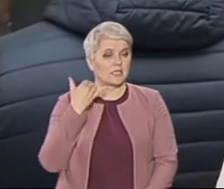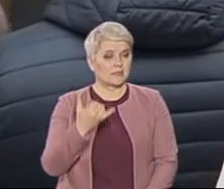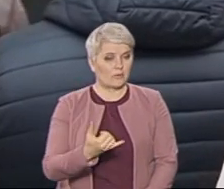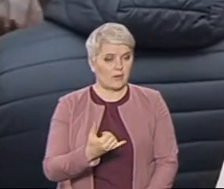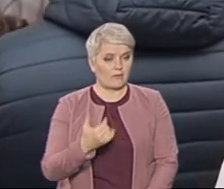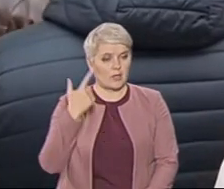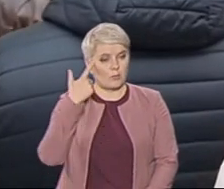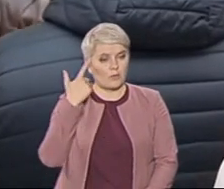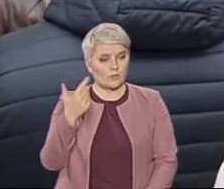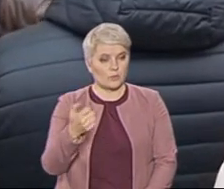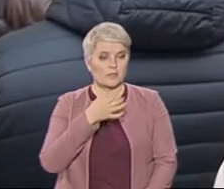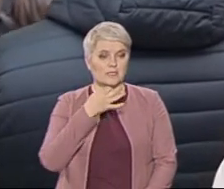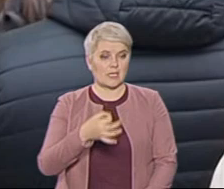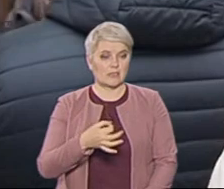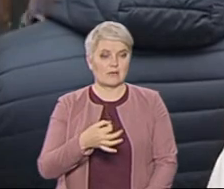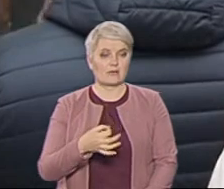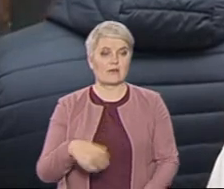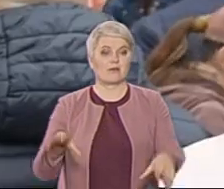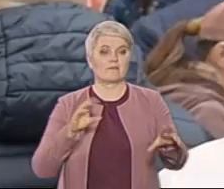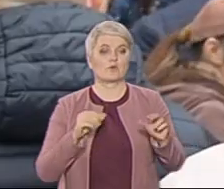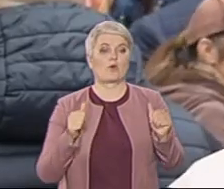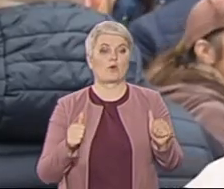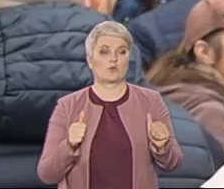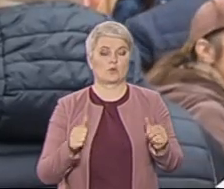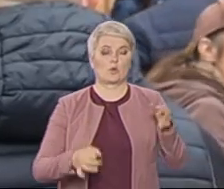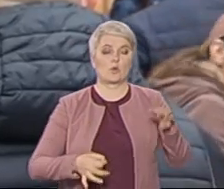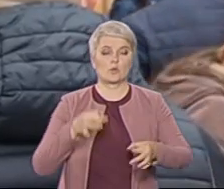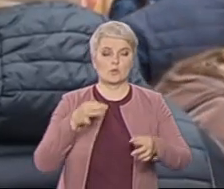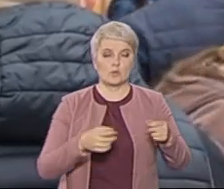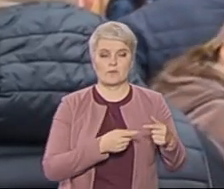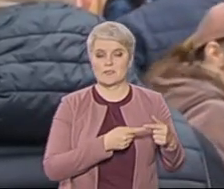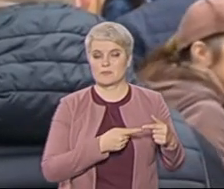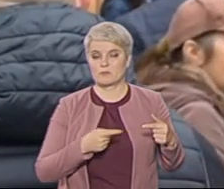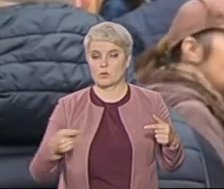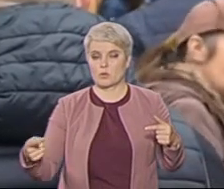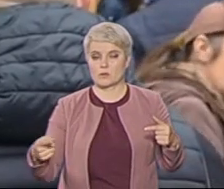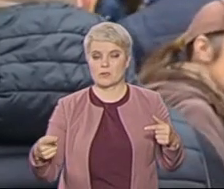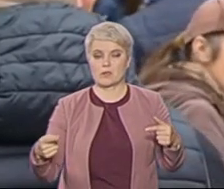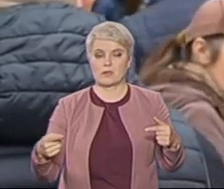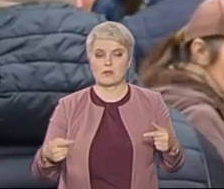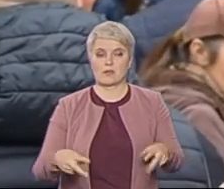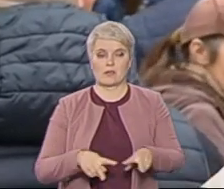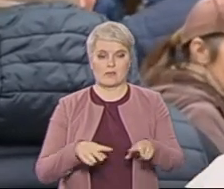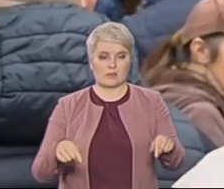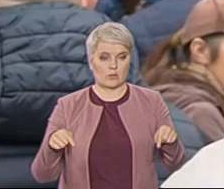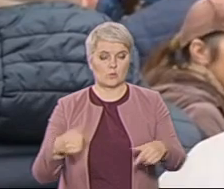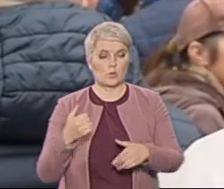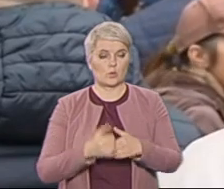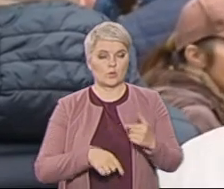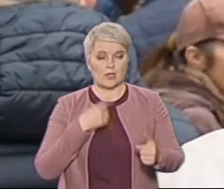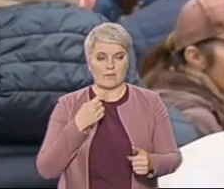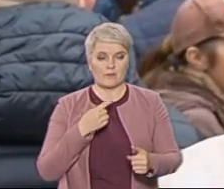зателефонував і повідомив, сказав, що з ним все хорошо. Судові засідання проходять, по-перше, так як тут вже говорилось,